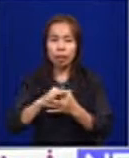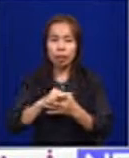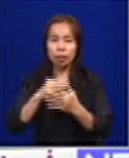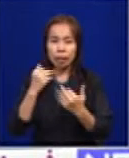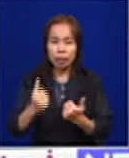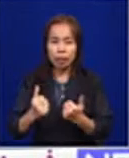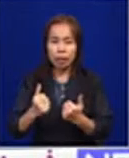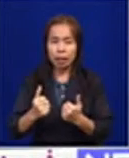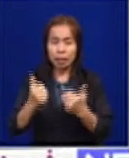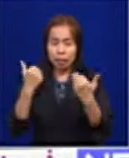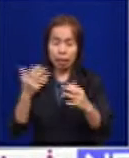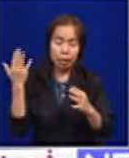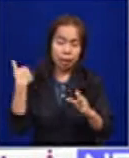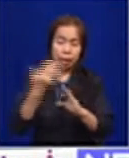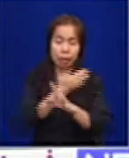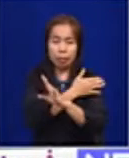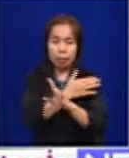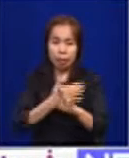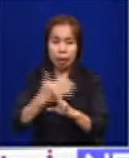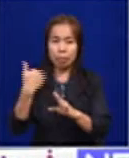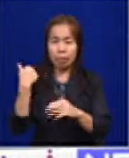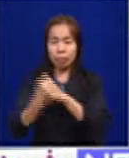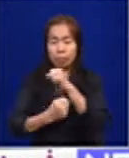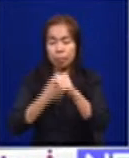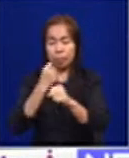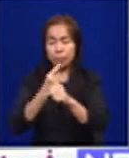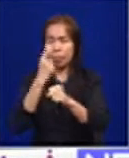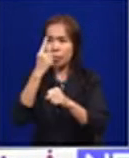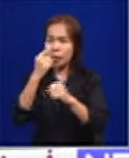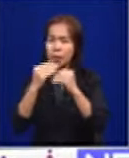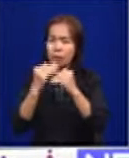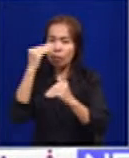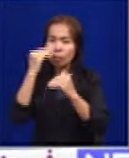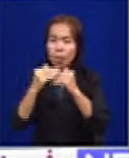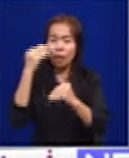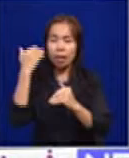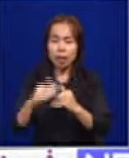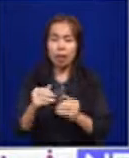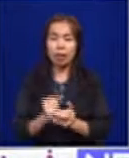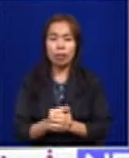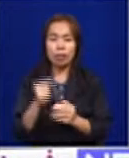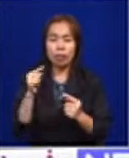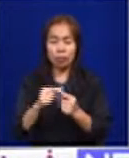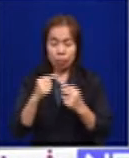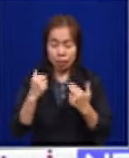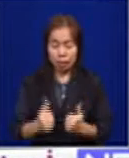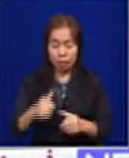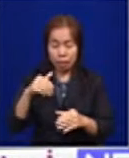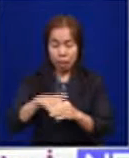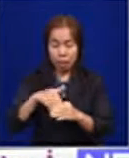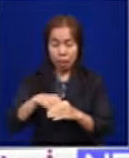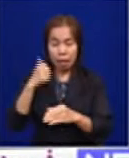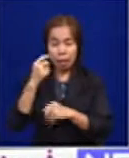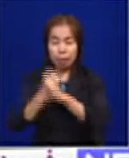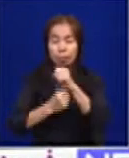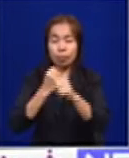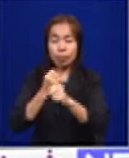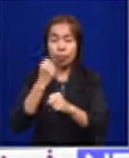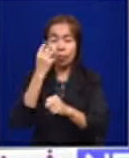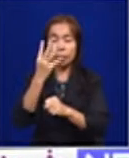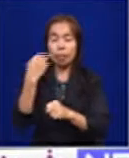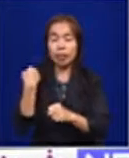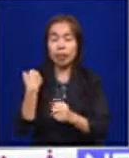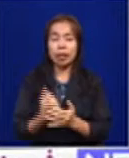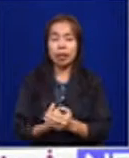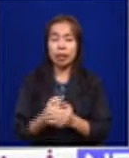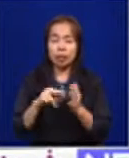ถือว่าช่วงที่ผ่านมา1ปีกว่าๆนะคะสามารถที่จะช่วยเหลือไปได้แล้วกว่า 2,000 รายค่ะโดยรัฐบาลนะคะก็จะมีการเร่